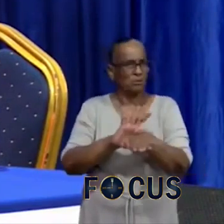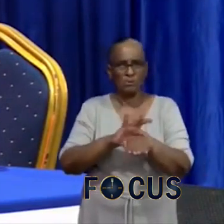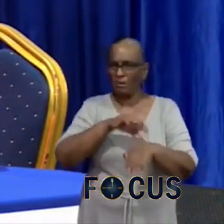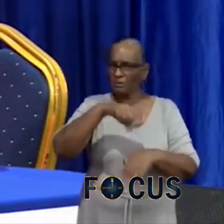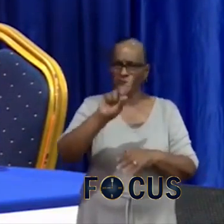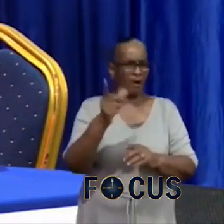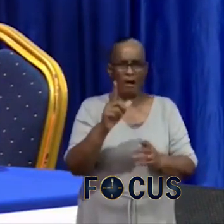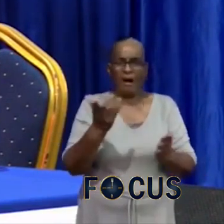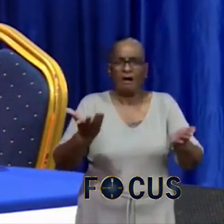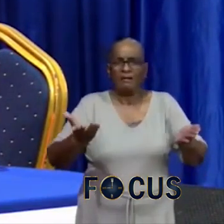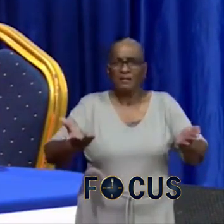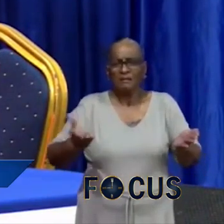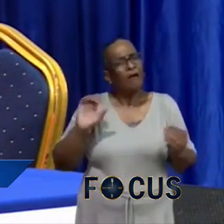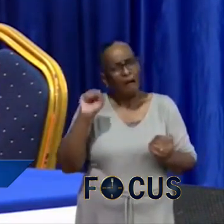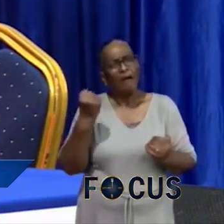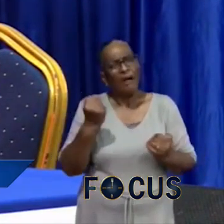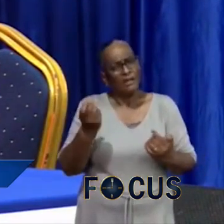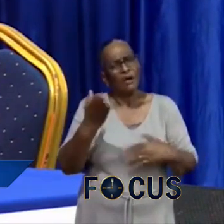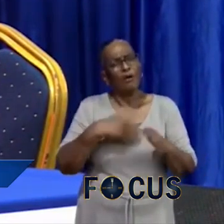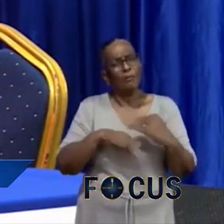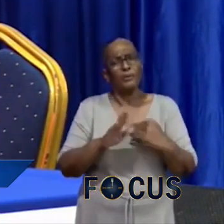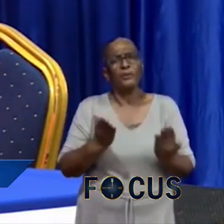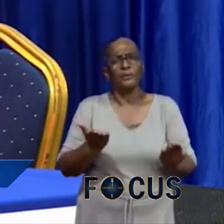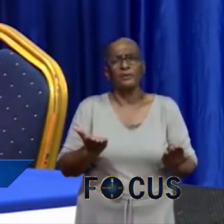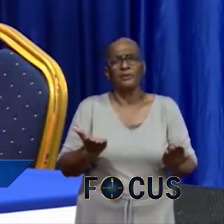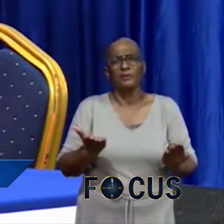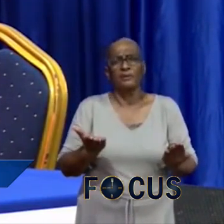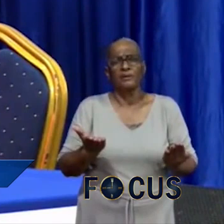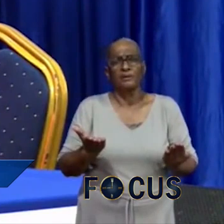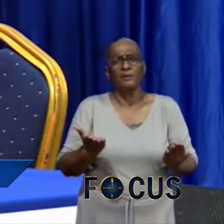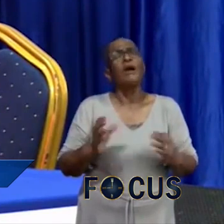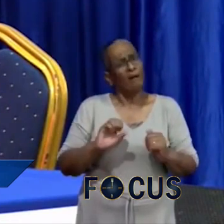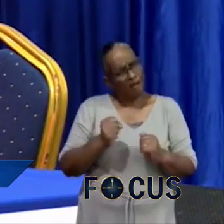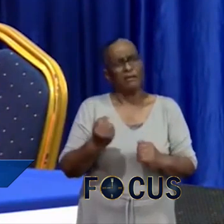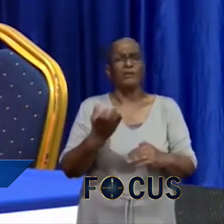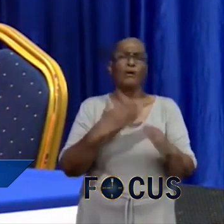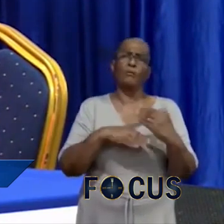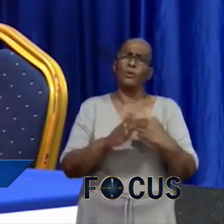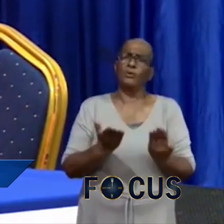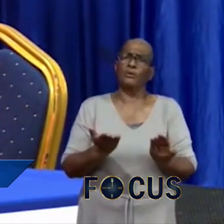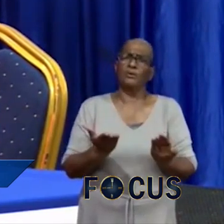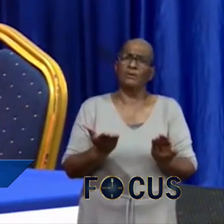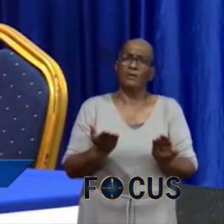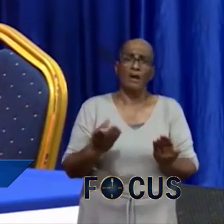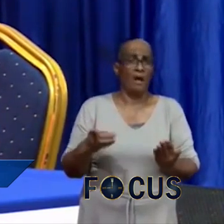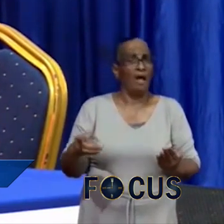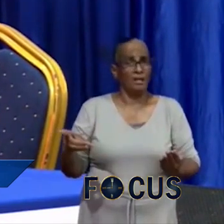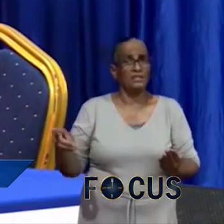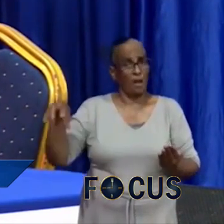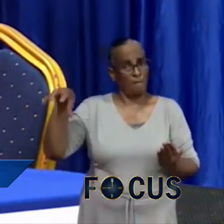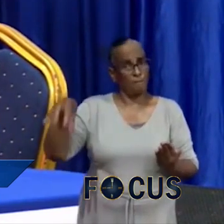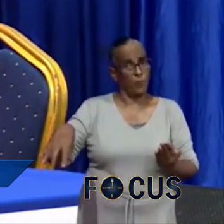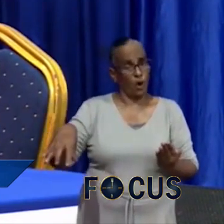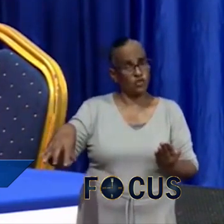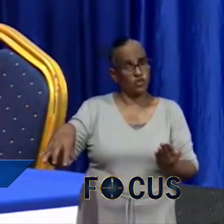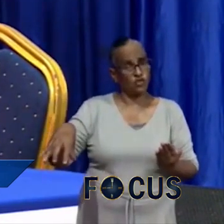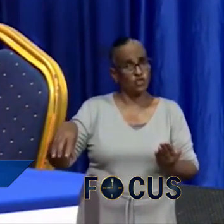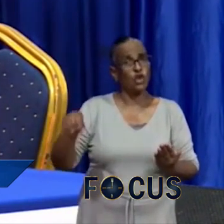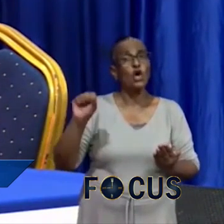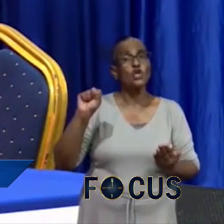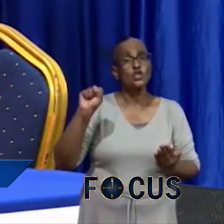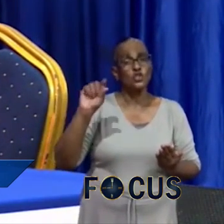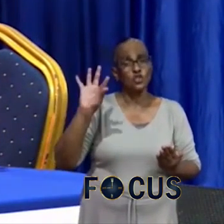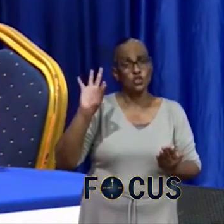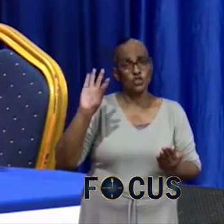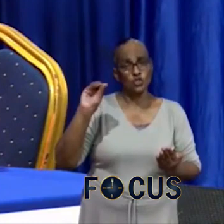is gegaan in de omgeving. En dat kan ook gebeuren als je dus op de post aankomt. En ik denk nu aan